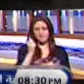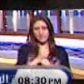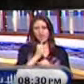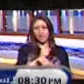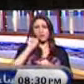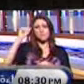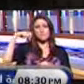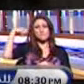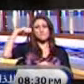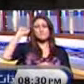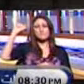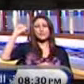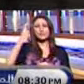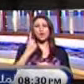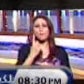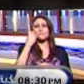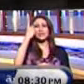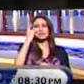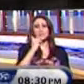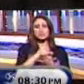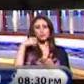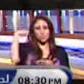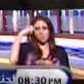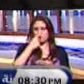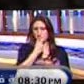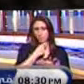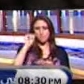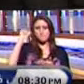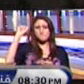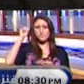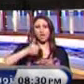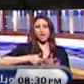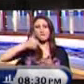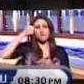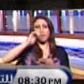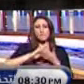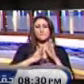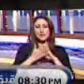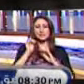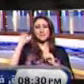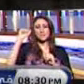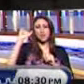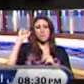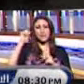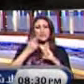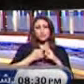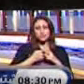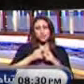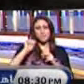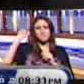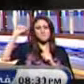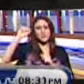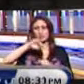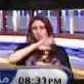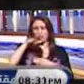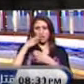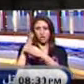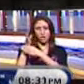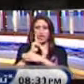السيادة، إلا إن محكمة القضاء الإداري الموقرة انتهت في هذا القرار إلى عكس ذلك،